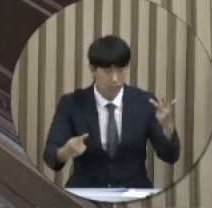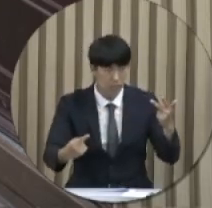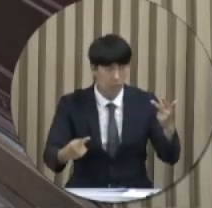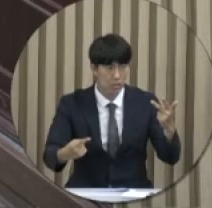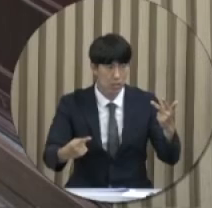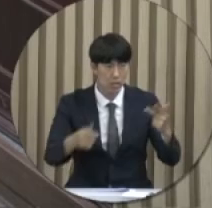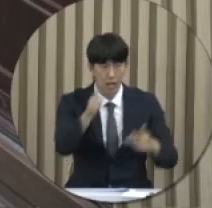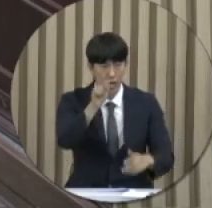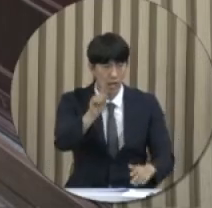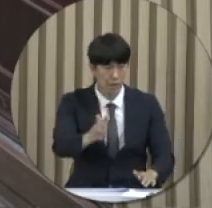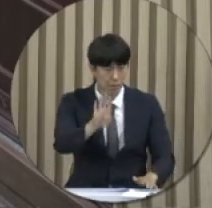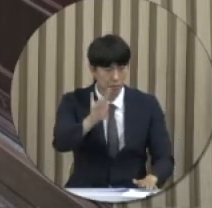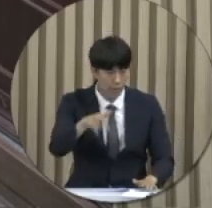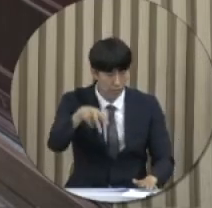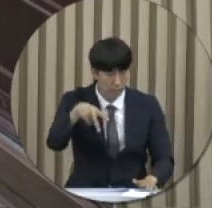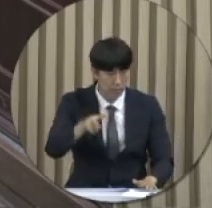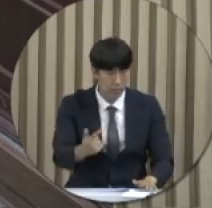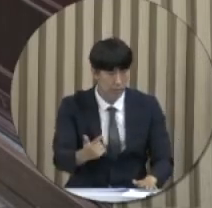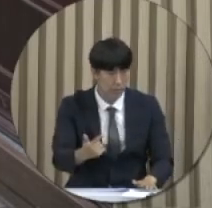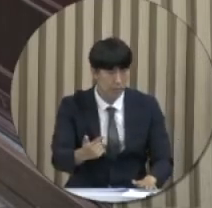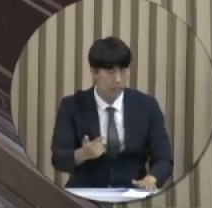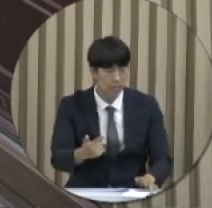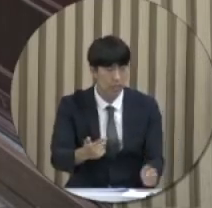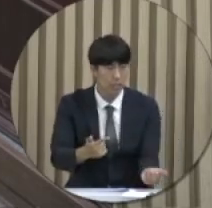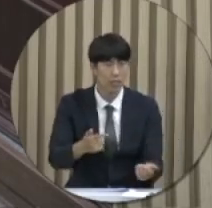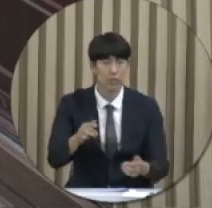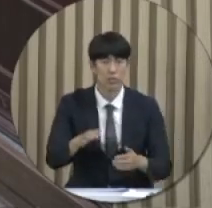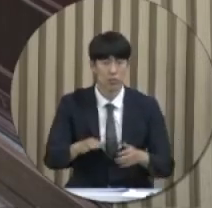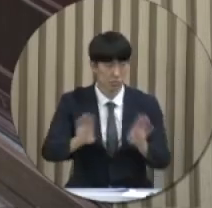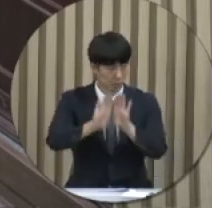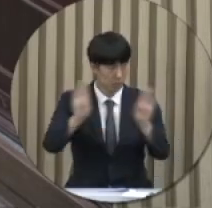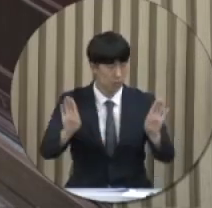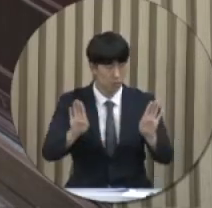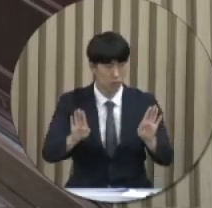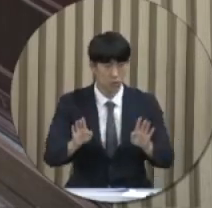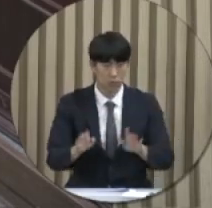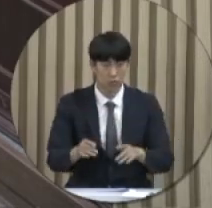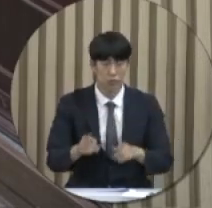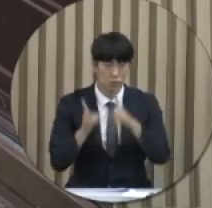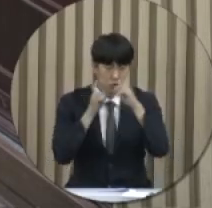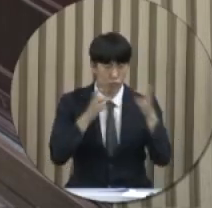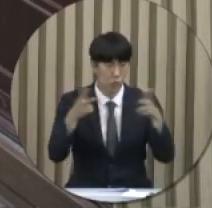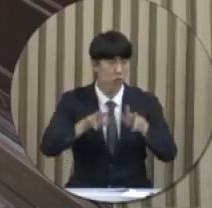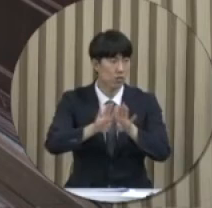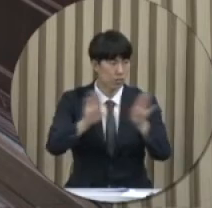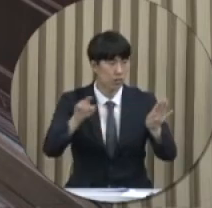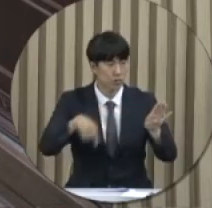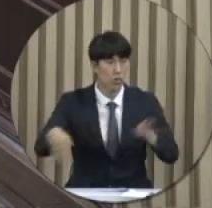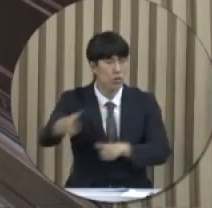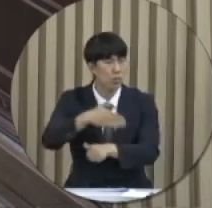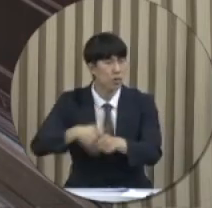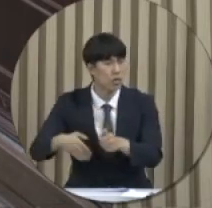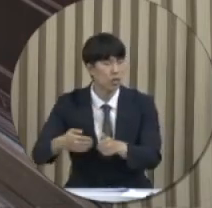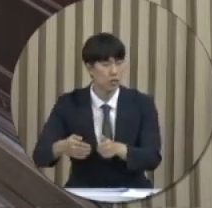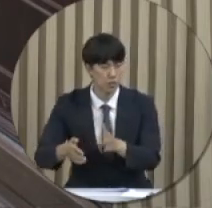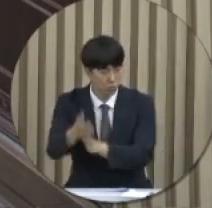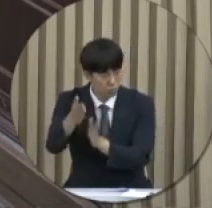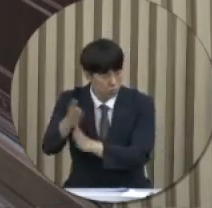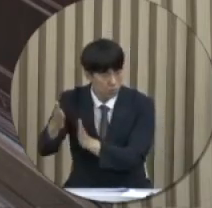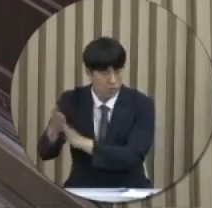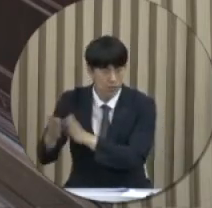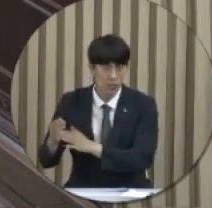우리 함백산에 우리 화장장이 이제 개장을 하게 되는데요. 그 옆에 인근 도시에서 계속 지속적으로